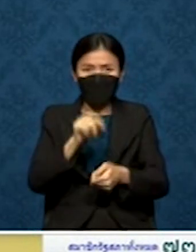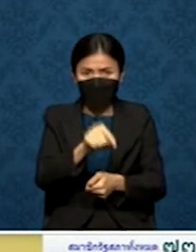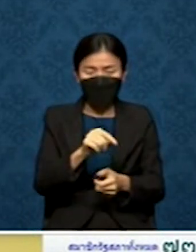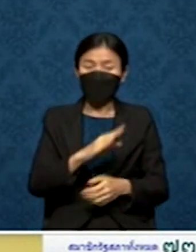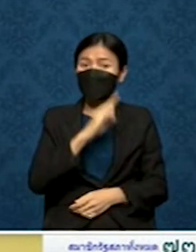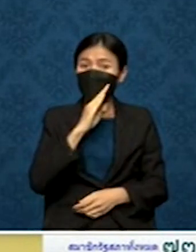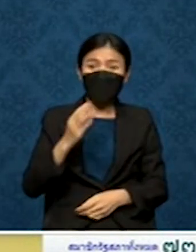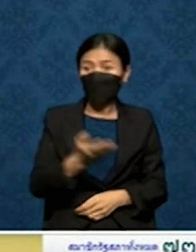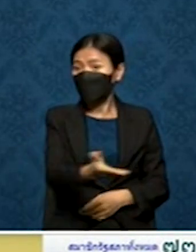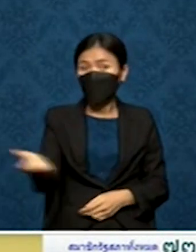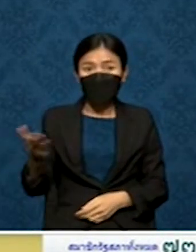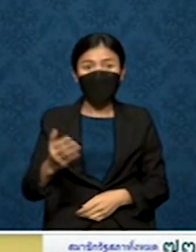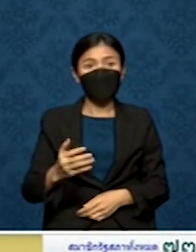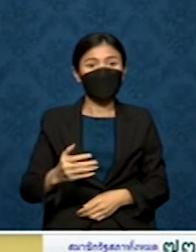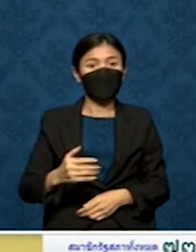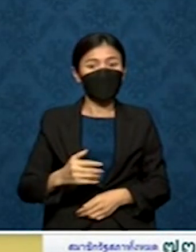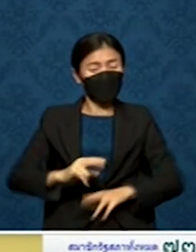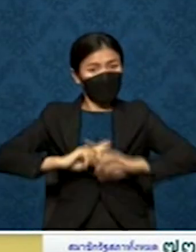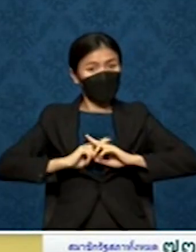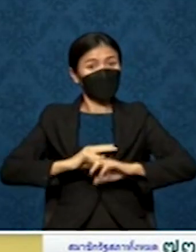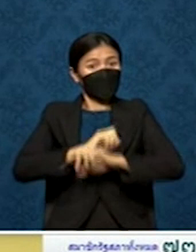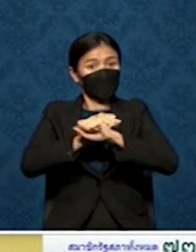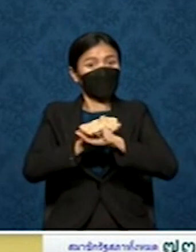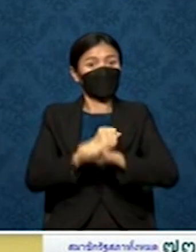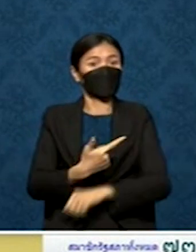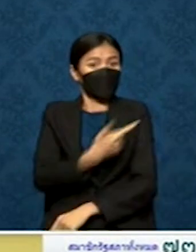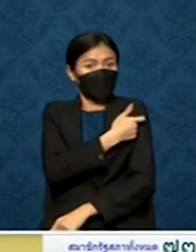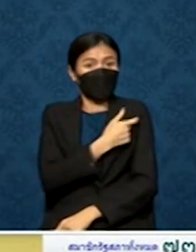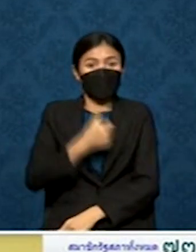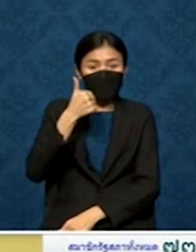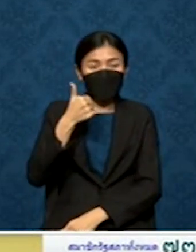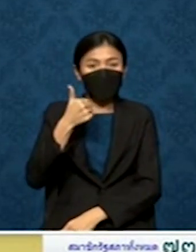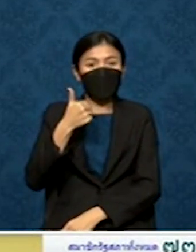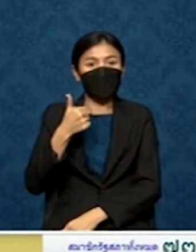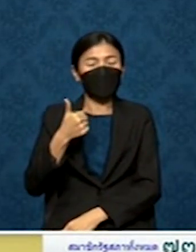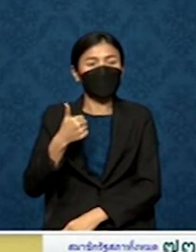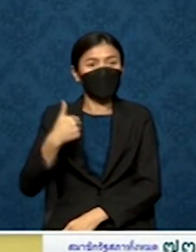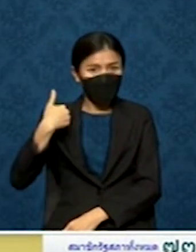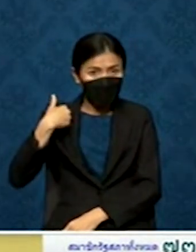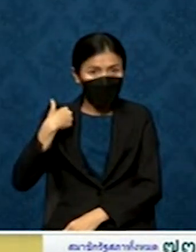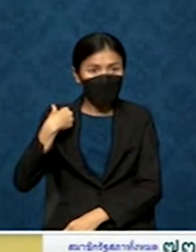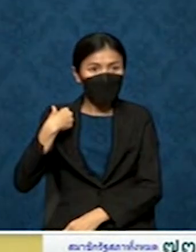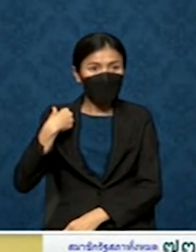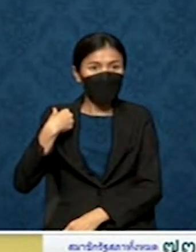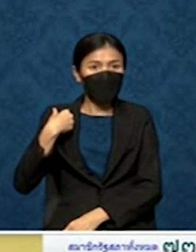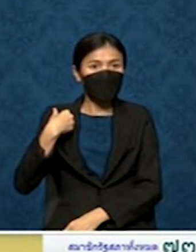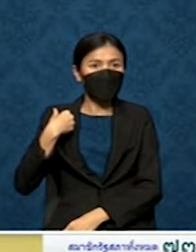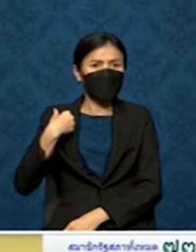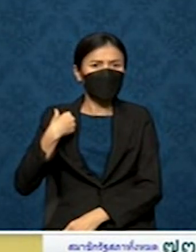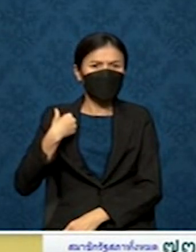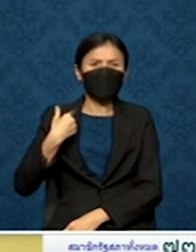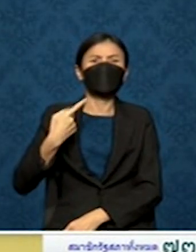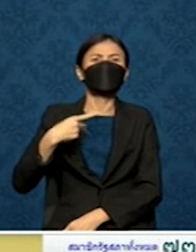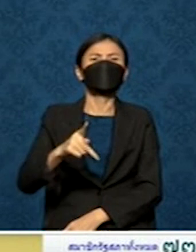เองป้องกันตัวเองดีวัคซีนดีผมเชื่อว่ามันจะดีกว่าอย่างอื่